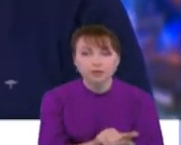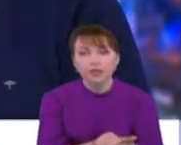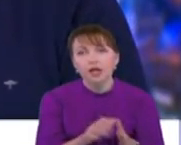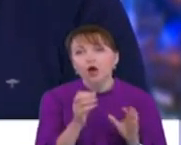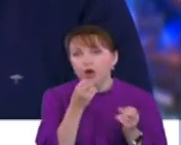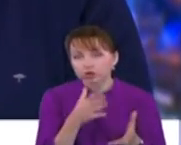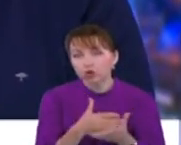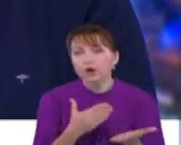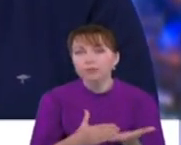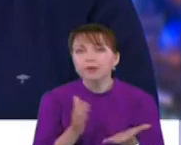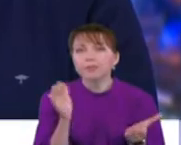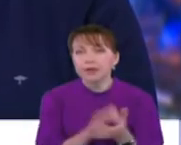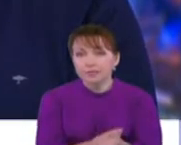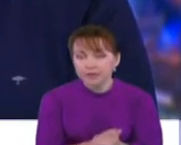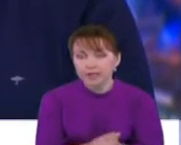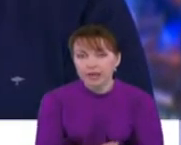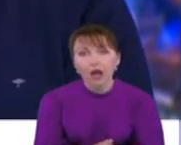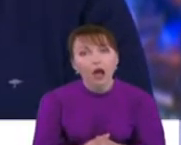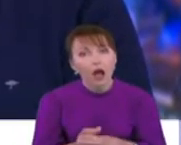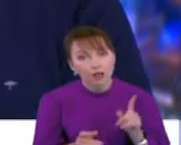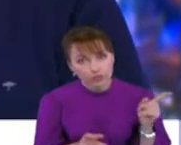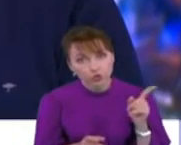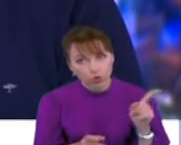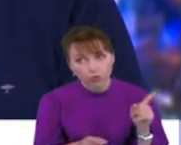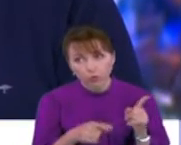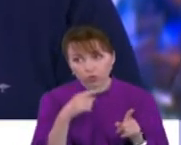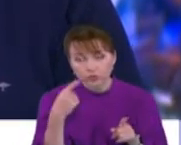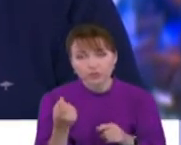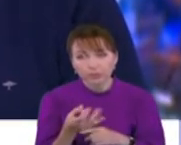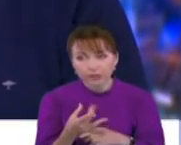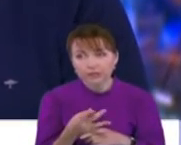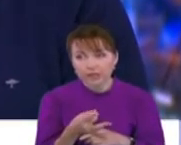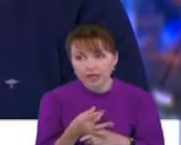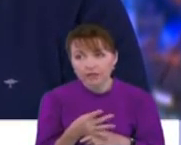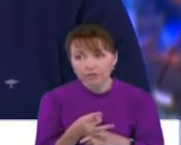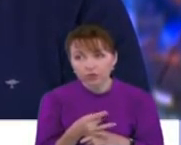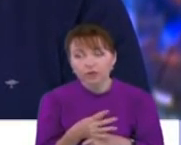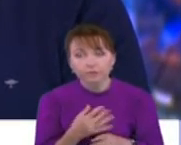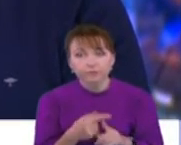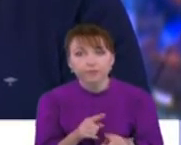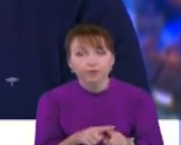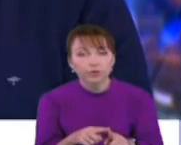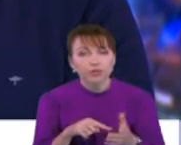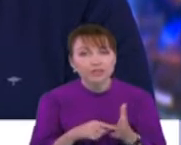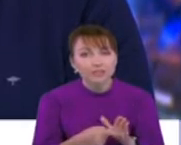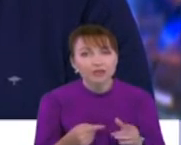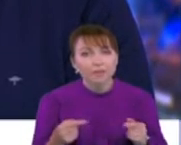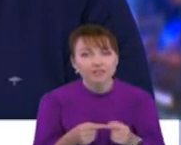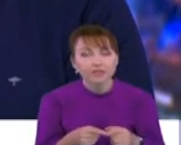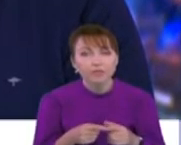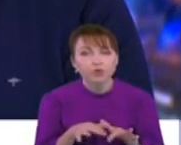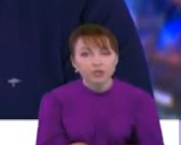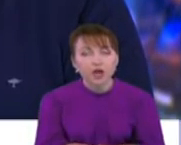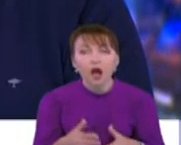хлібне перемір'я. Але з того боку пострілюють, як ви кажете, це до певної міри тиск на певні події. Так. А як наші Збройні